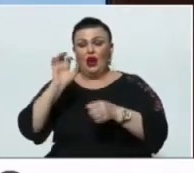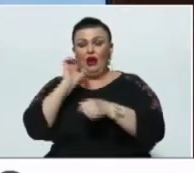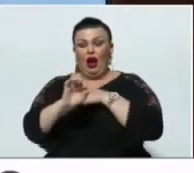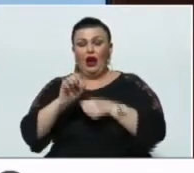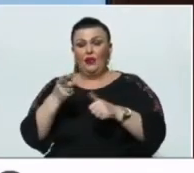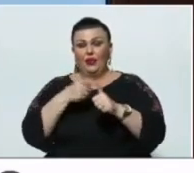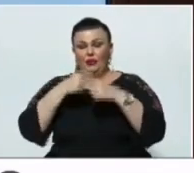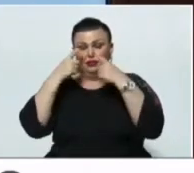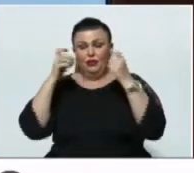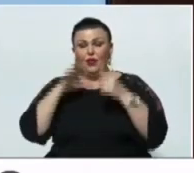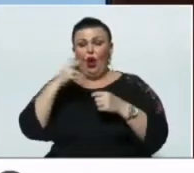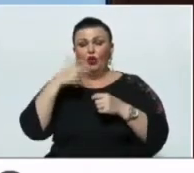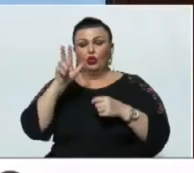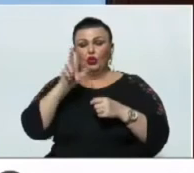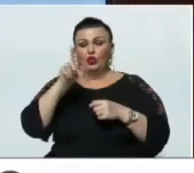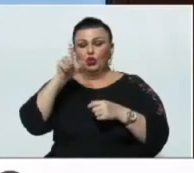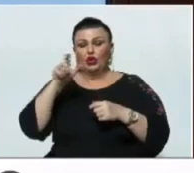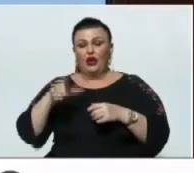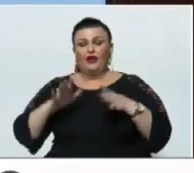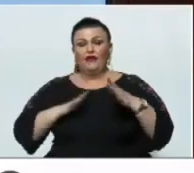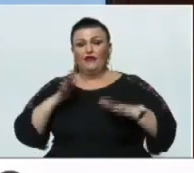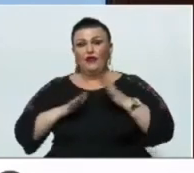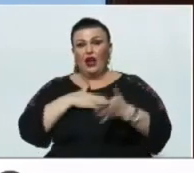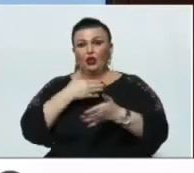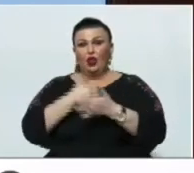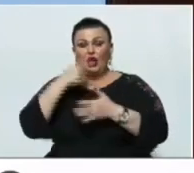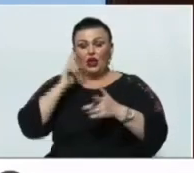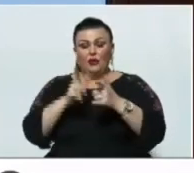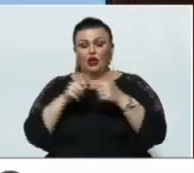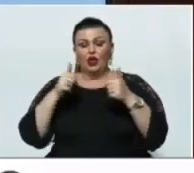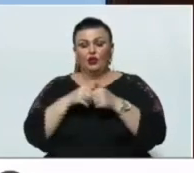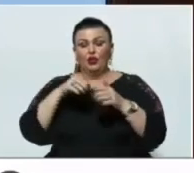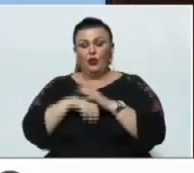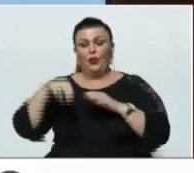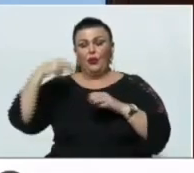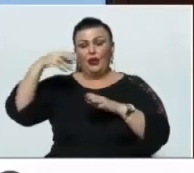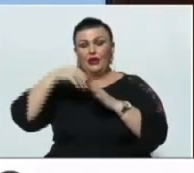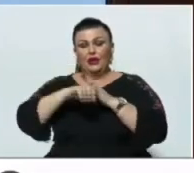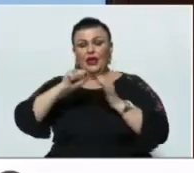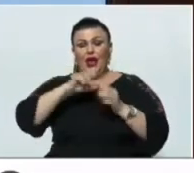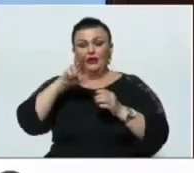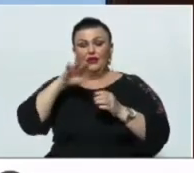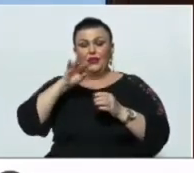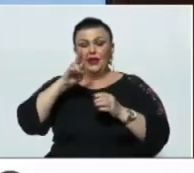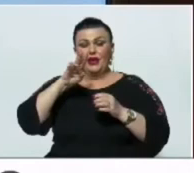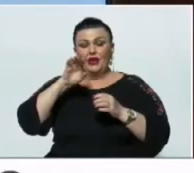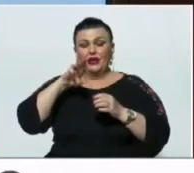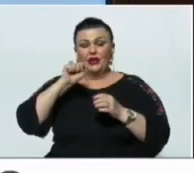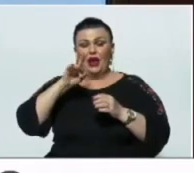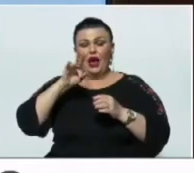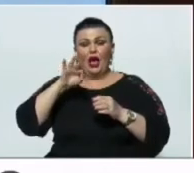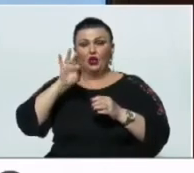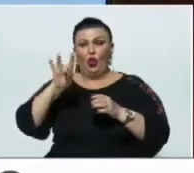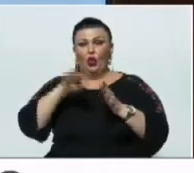edilmişdir. Həmçinin 33 nəfər fəal könüllü Azərbaycan Respublikasının Prezident Administrasiyasının Gənclər Sektoru və İdman